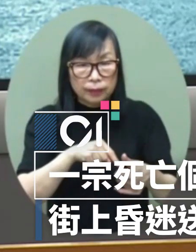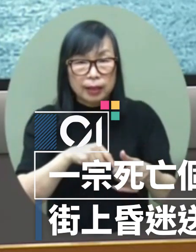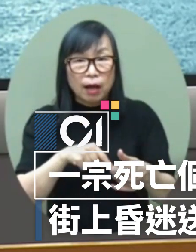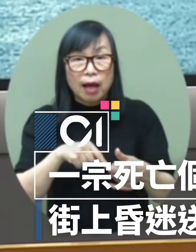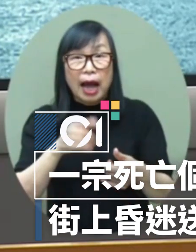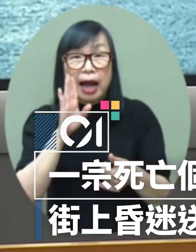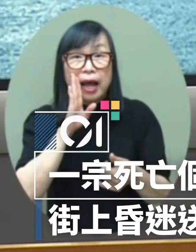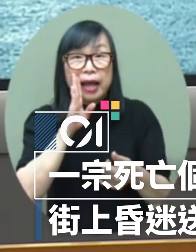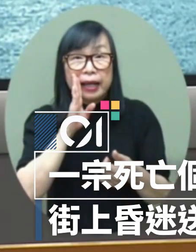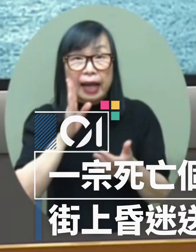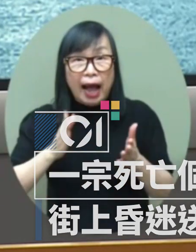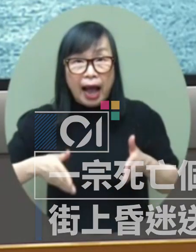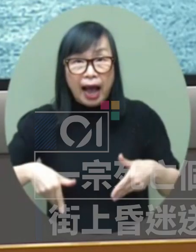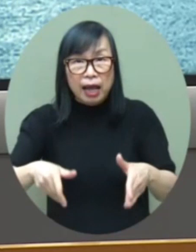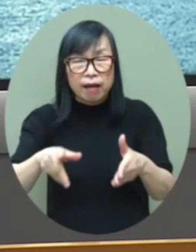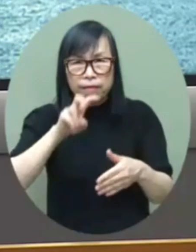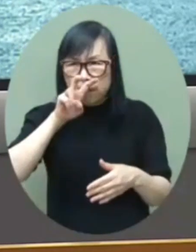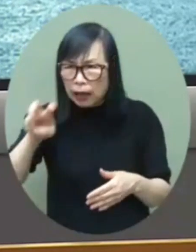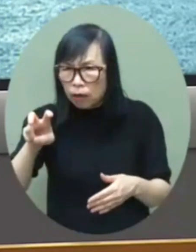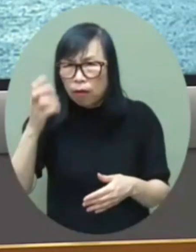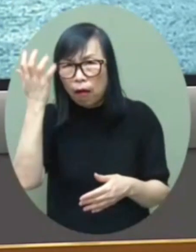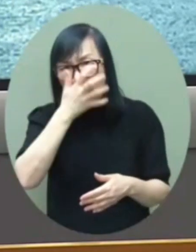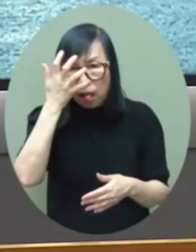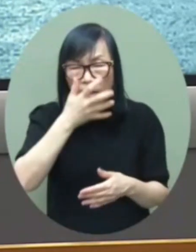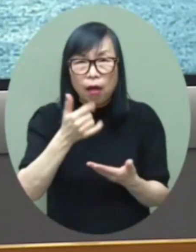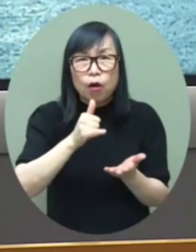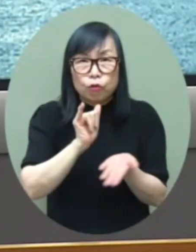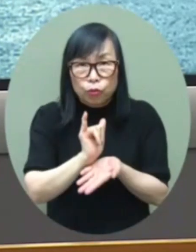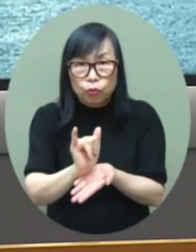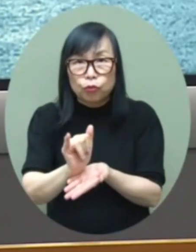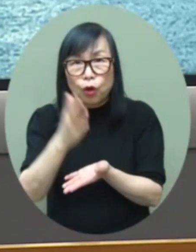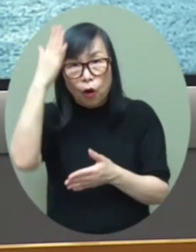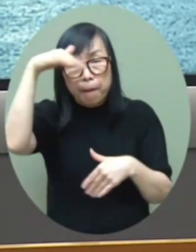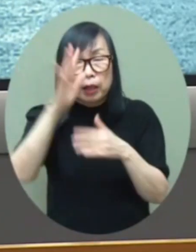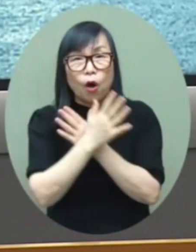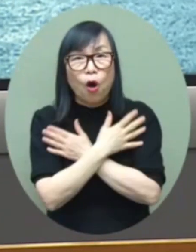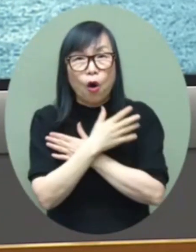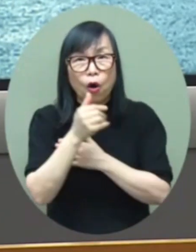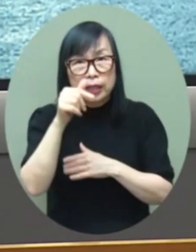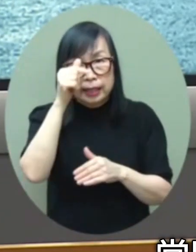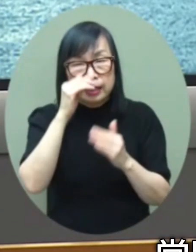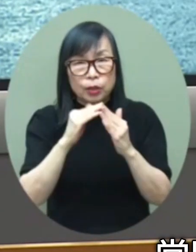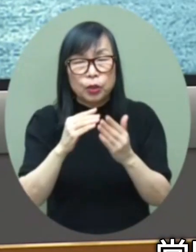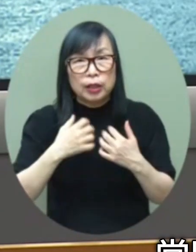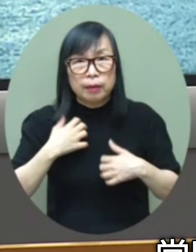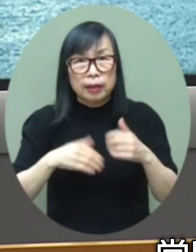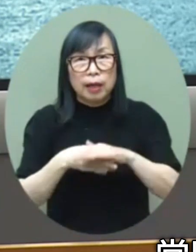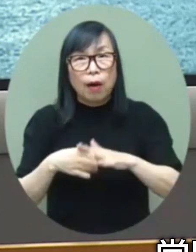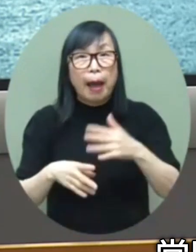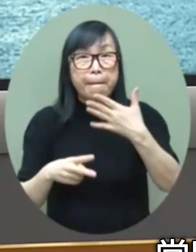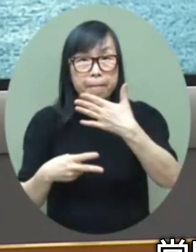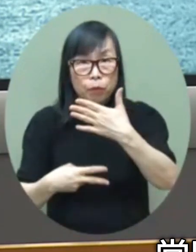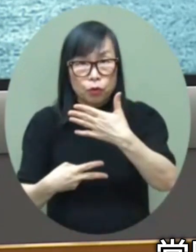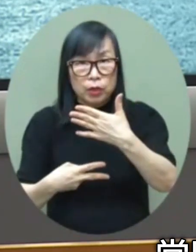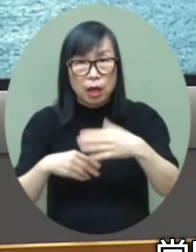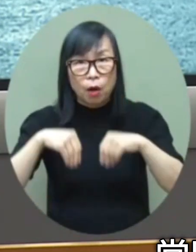街上的時候呢，就發覺他不清醒，就送了去明愛醫院的急症室的，當時是5月2日